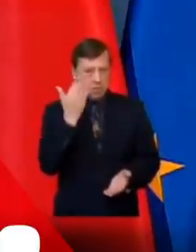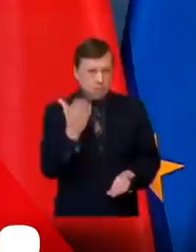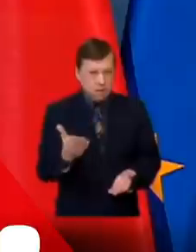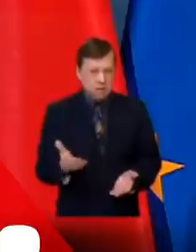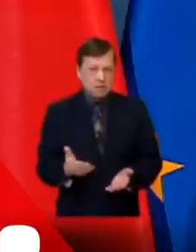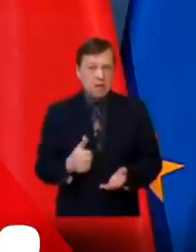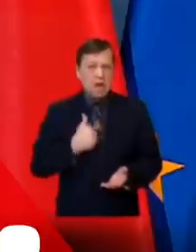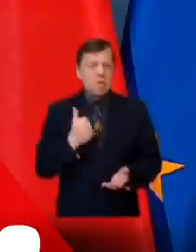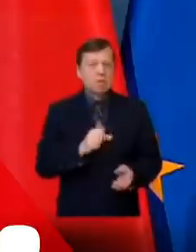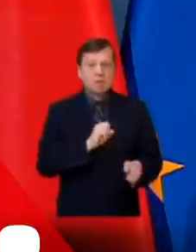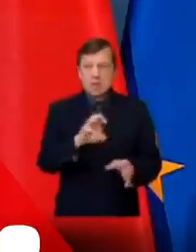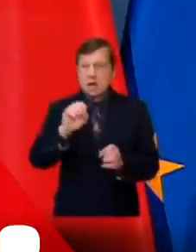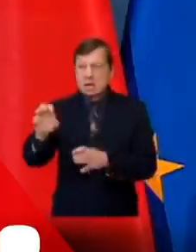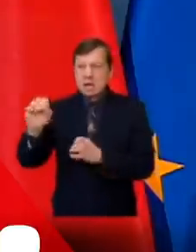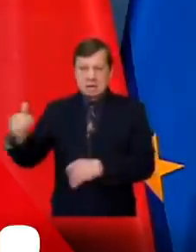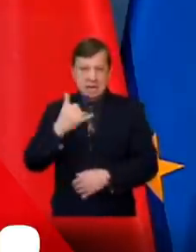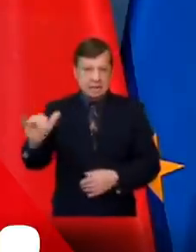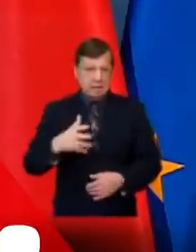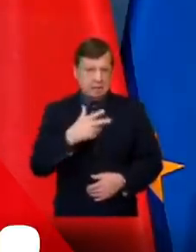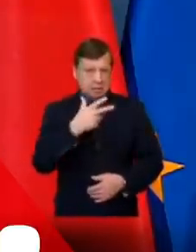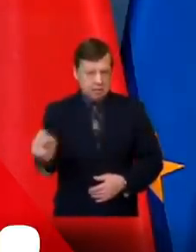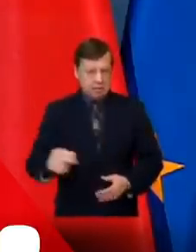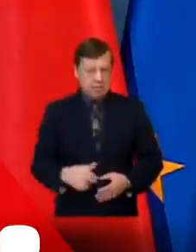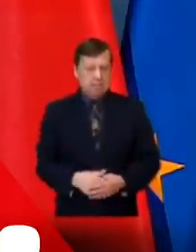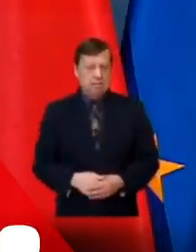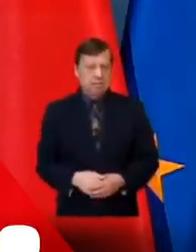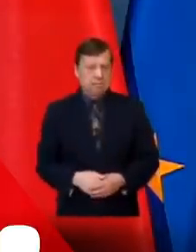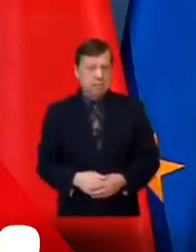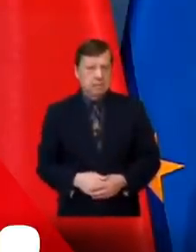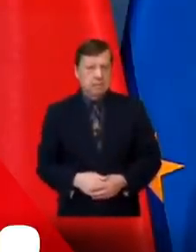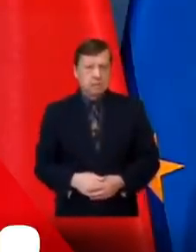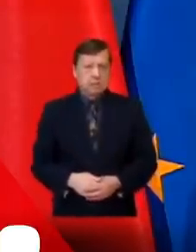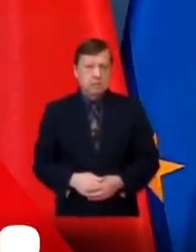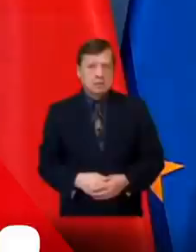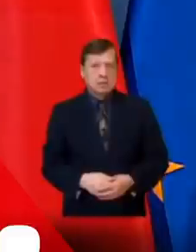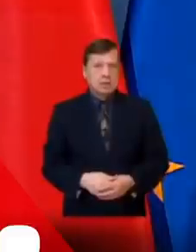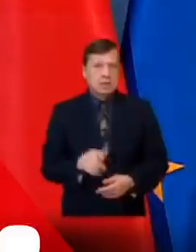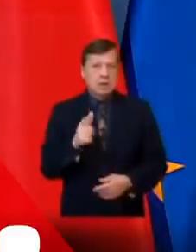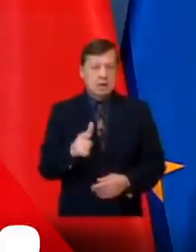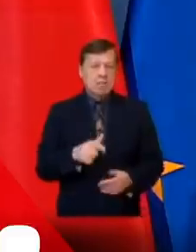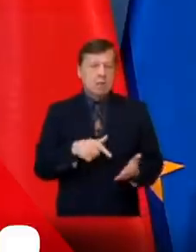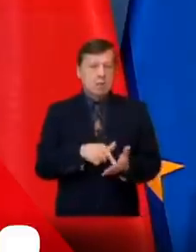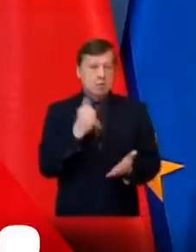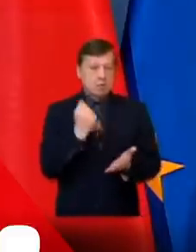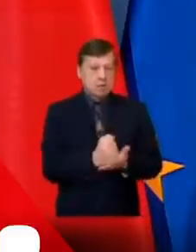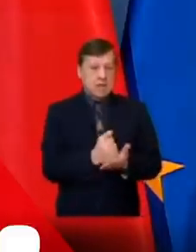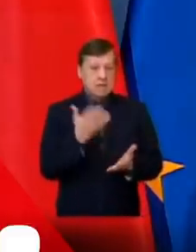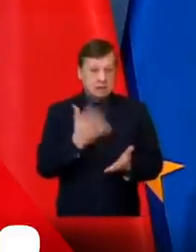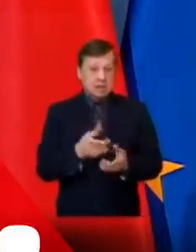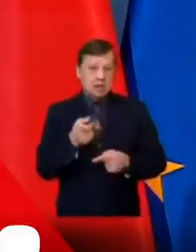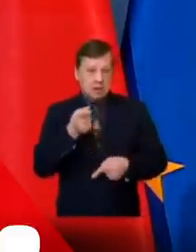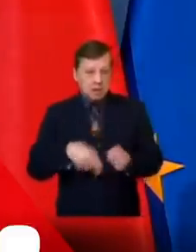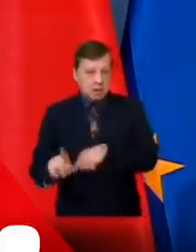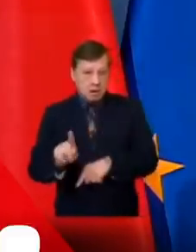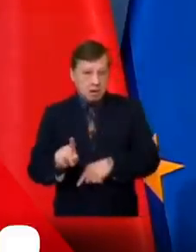tego żebyśmy nie uważali innych i jeśli będziemy próbowali znaleźć luki w danym rozporządzeniu w danej